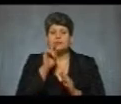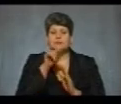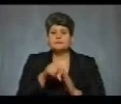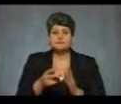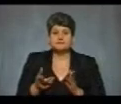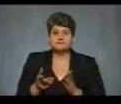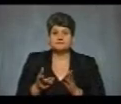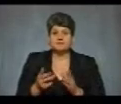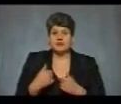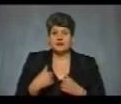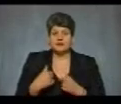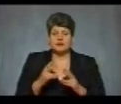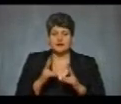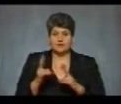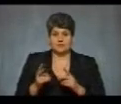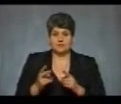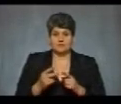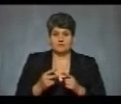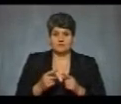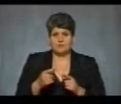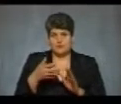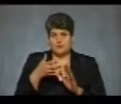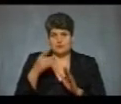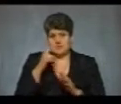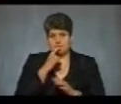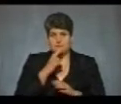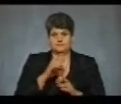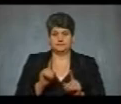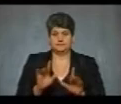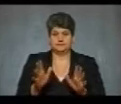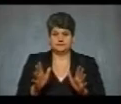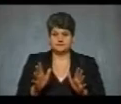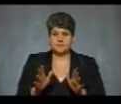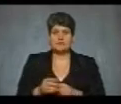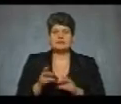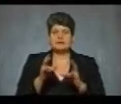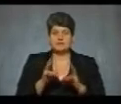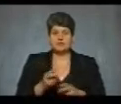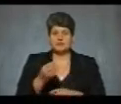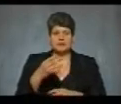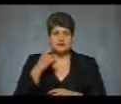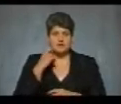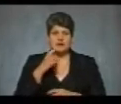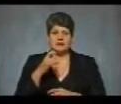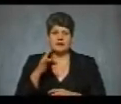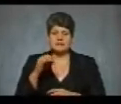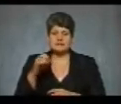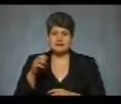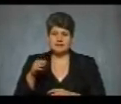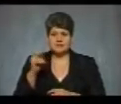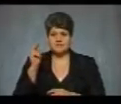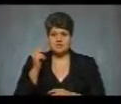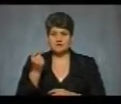був, це звичайно, що ніхто поняття не має. Травмована 15-річна Христина Гузак навчається